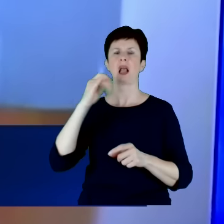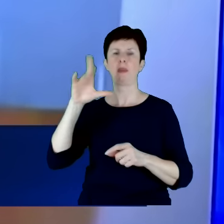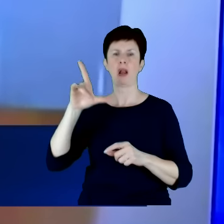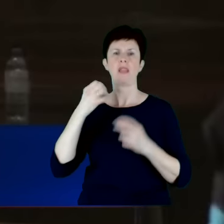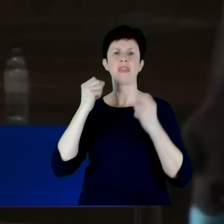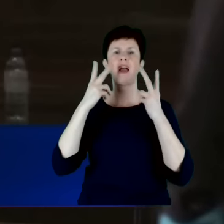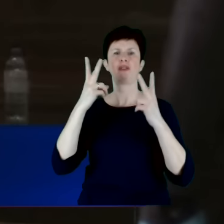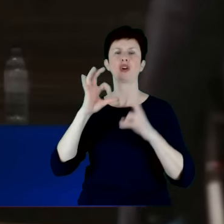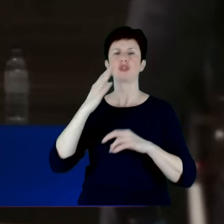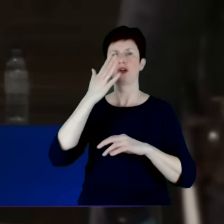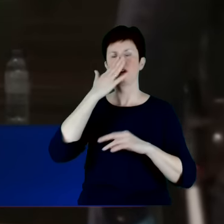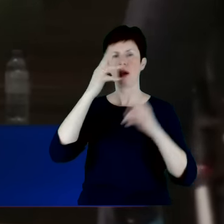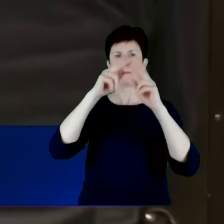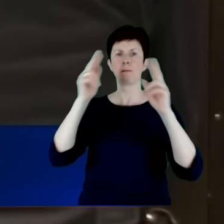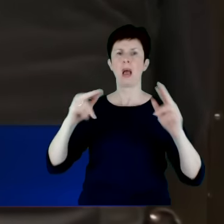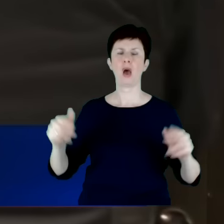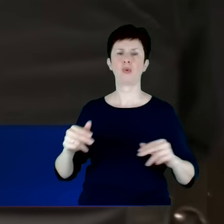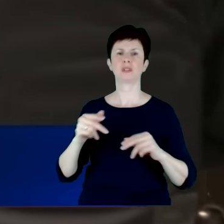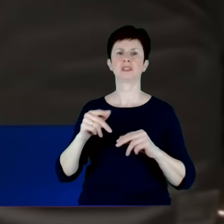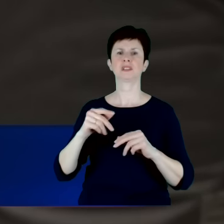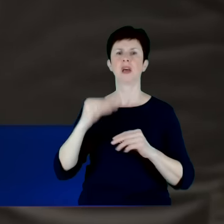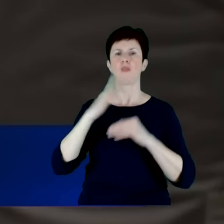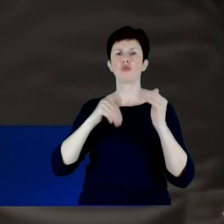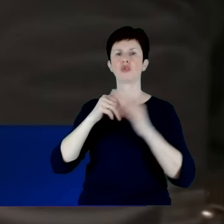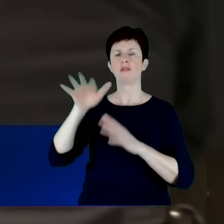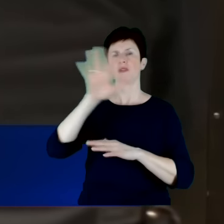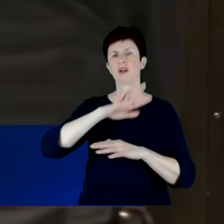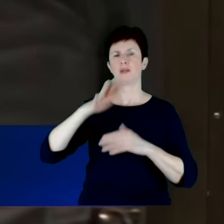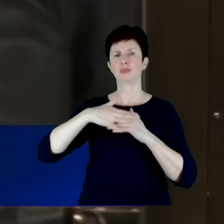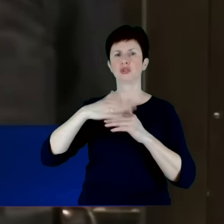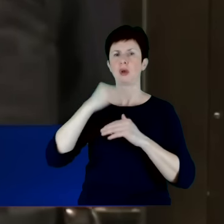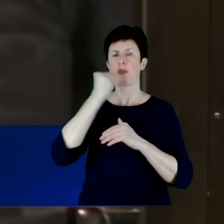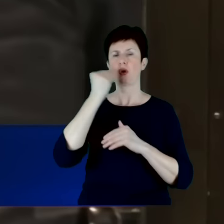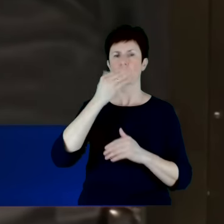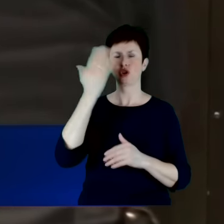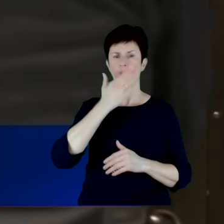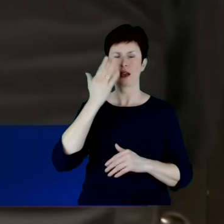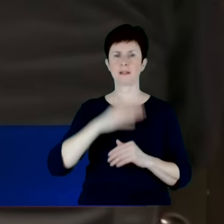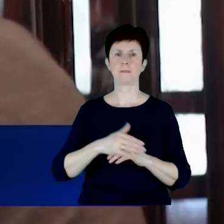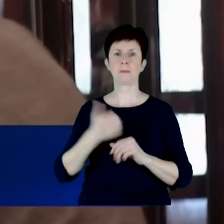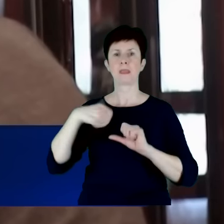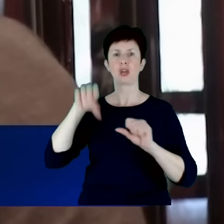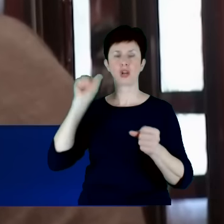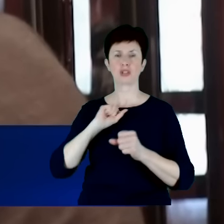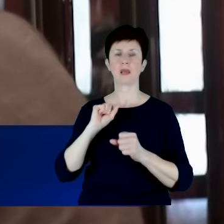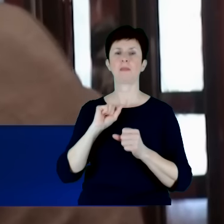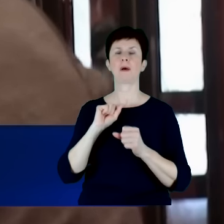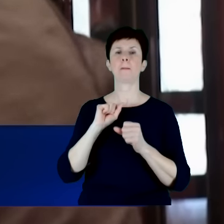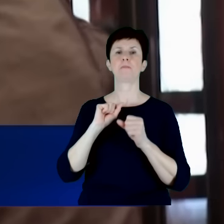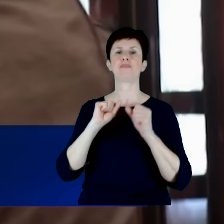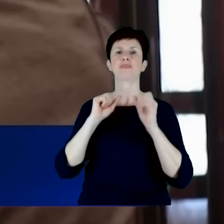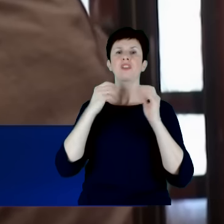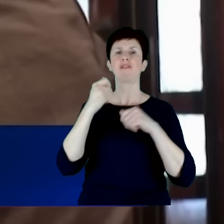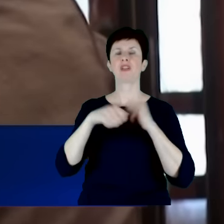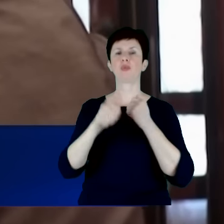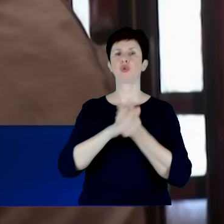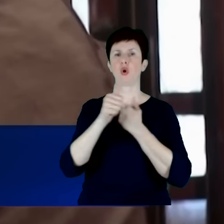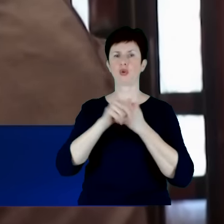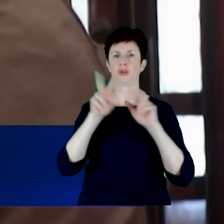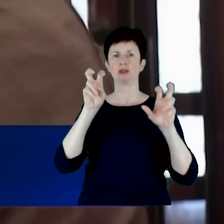Putina wybudowanego nad Morzem Czarnym. Rok temu film dokumentalny o Aleksieju Nawalnym pod tytułem